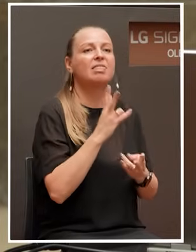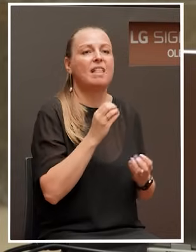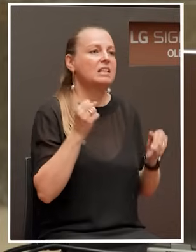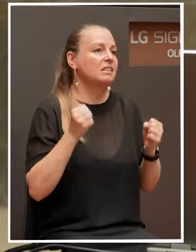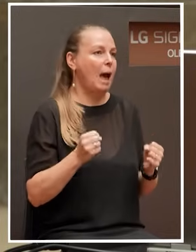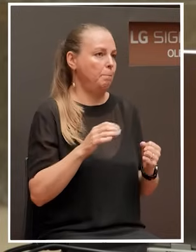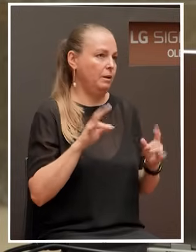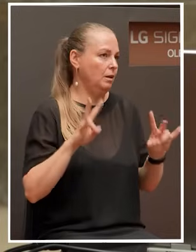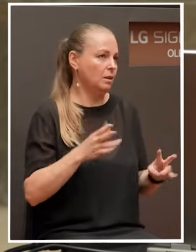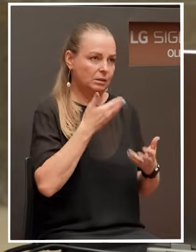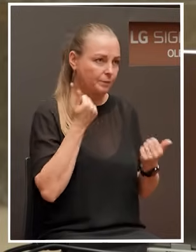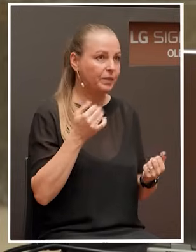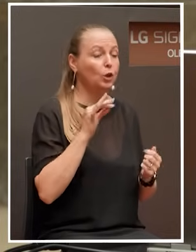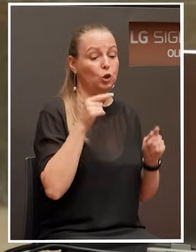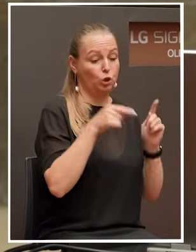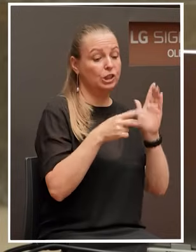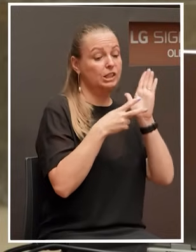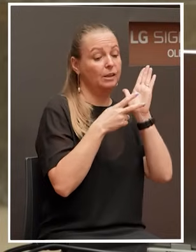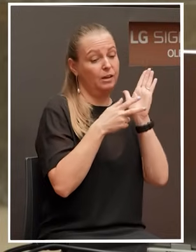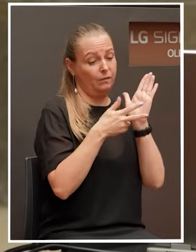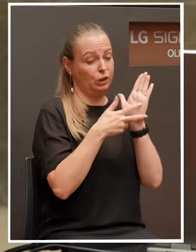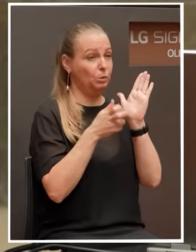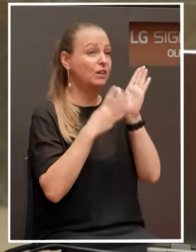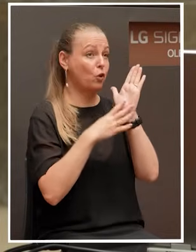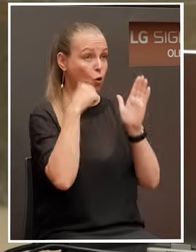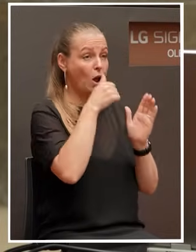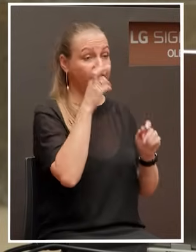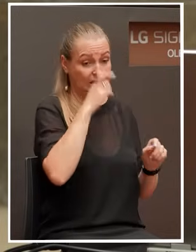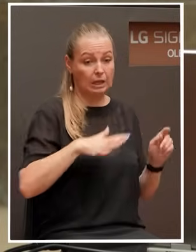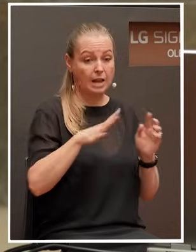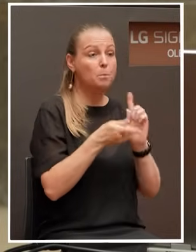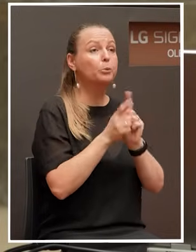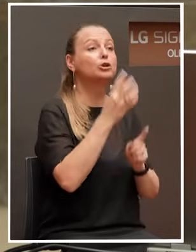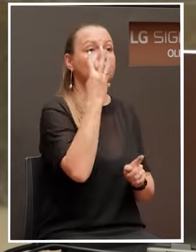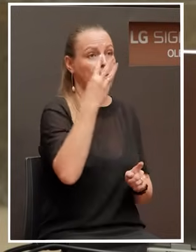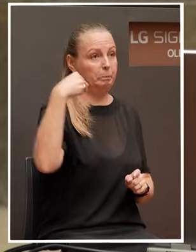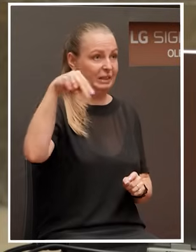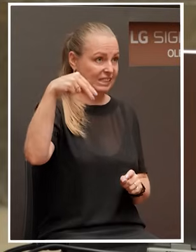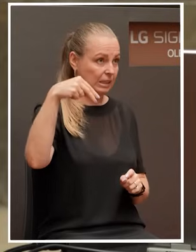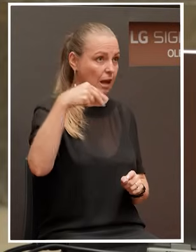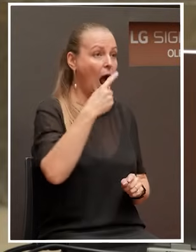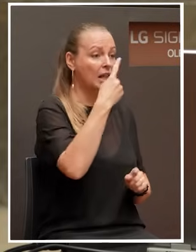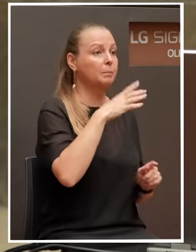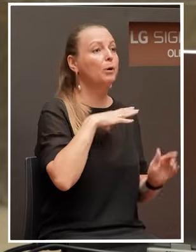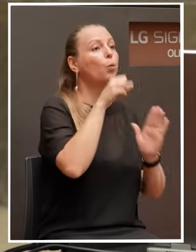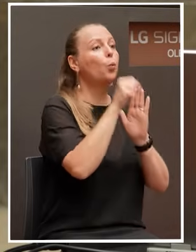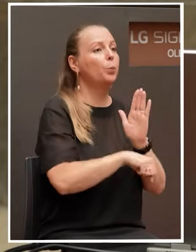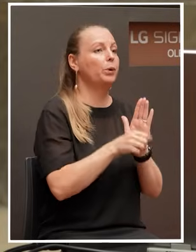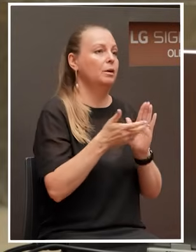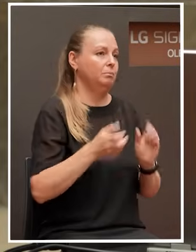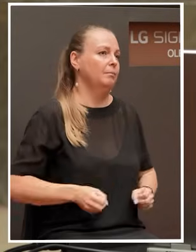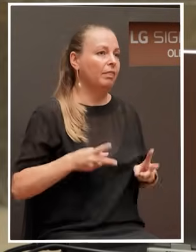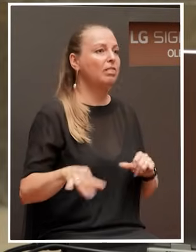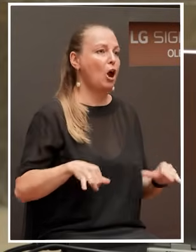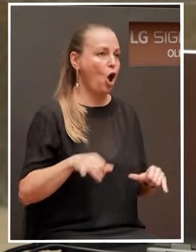и за только 1890-е годы в стране сменилось 4 президента, причем один был убит террористом,